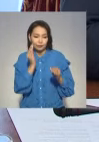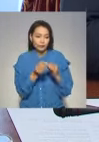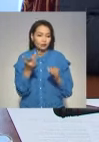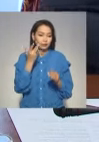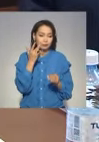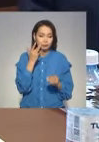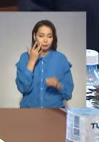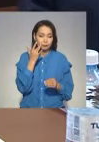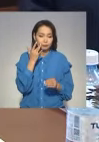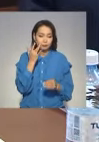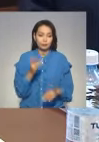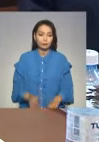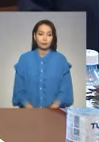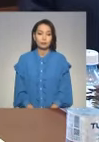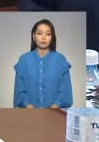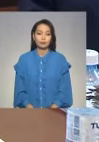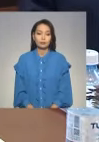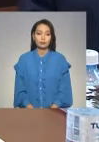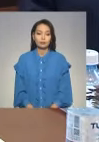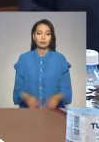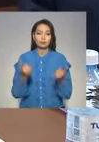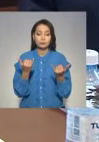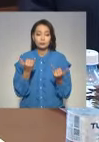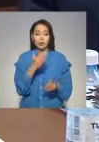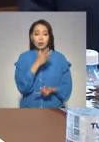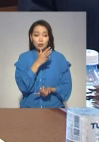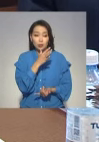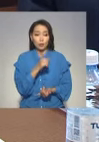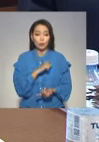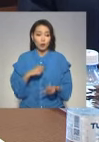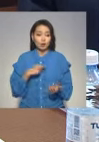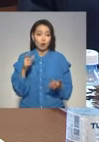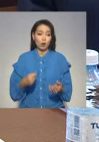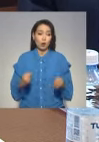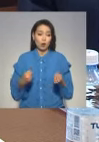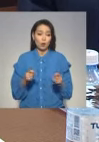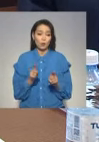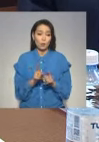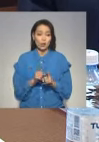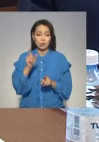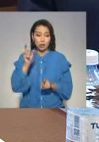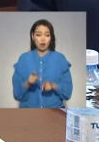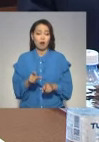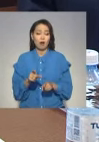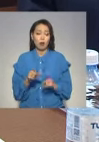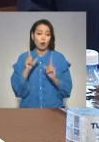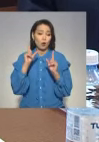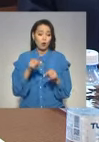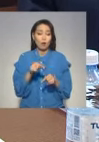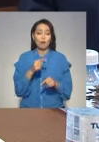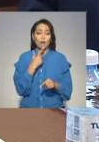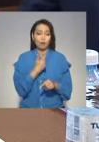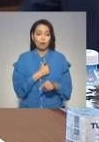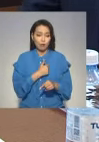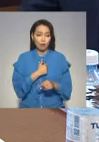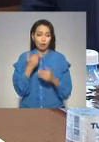Геннадий Шиповских. Құдай сақтасын, кім қазіргі заманда өзін аман сау мәпелеп өсірген 18 жасқа дейін баласын аман есен 12 мүшесін түгел